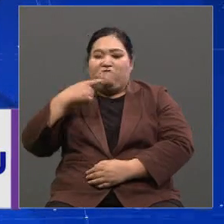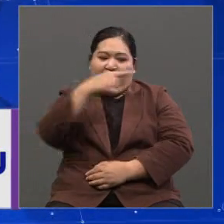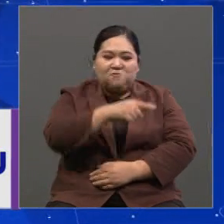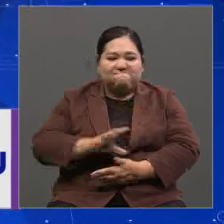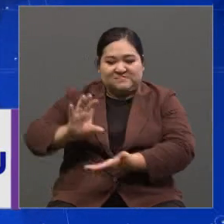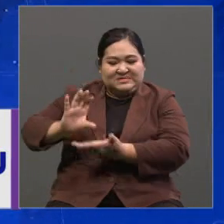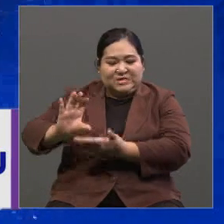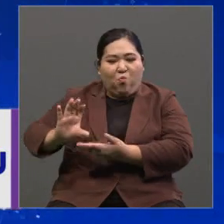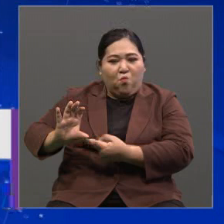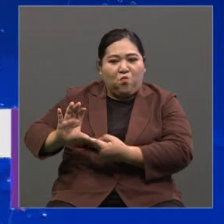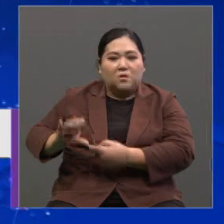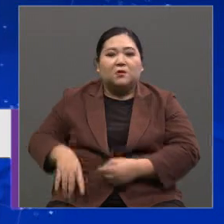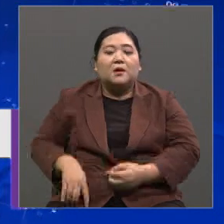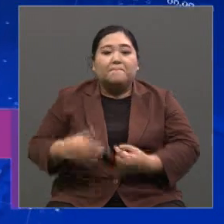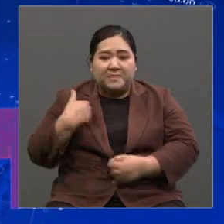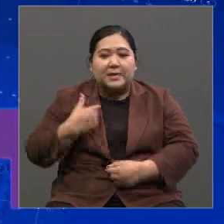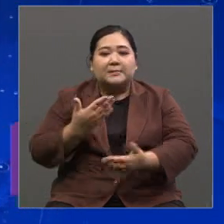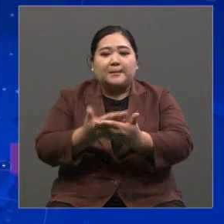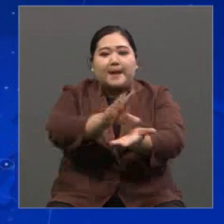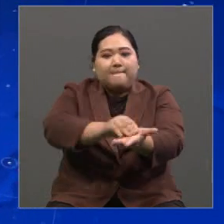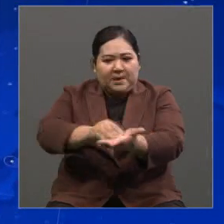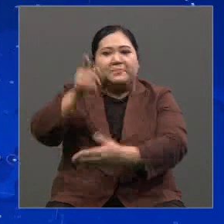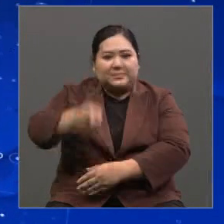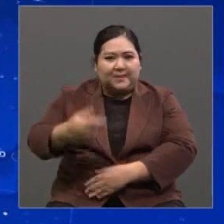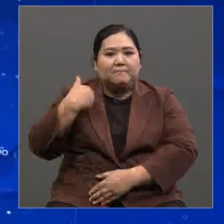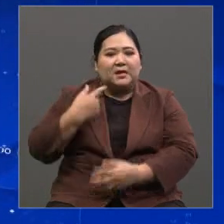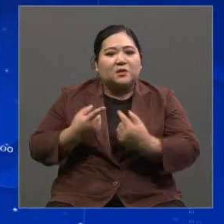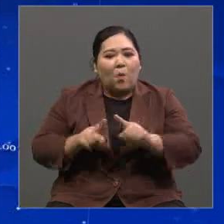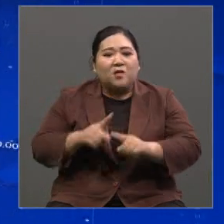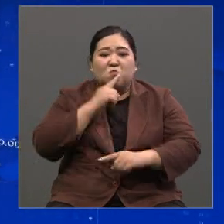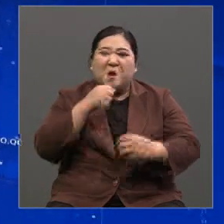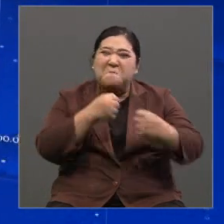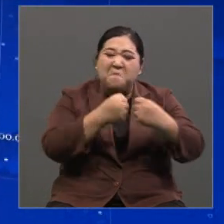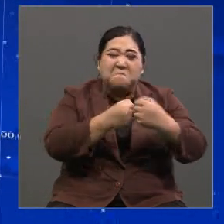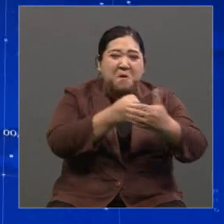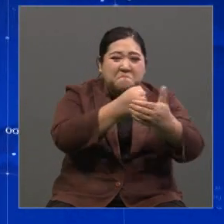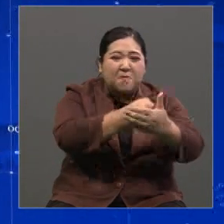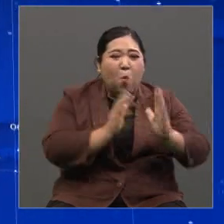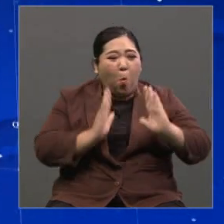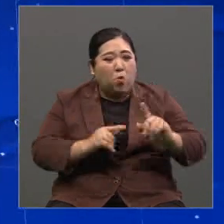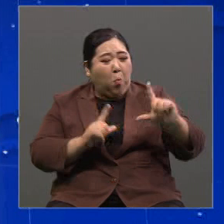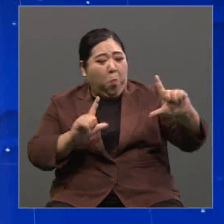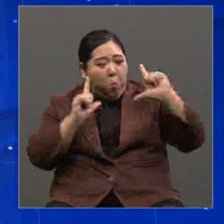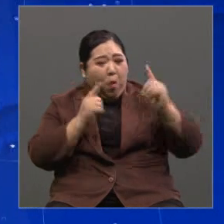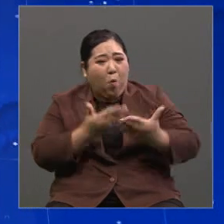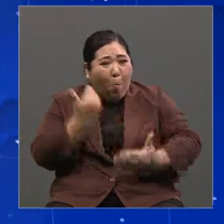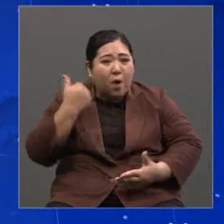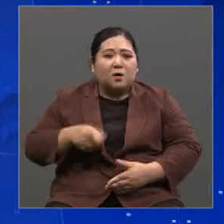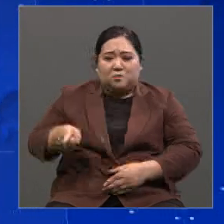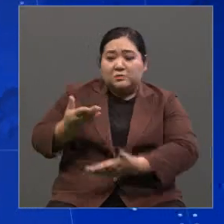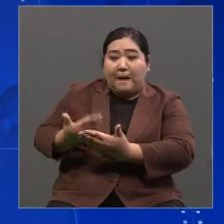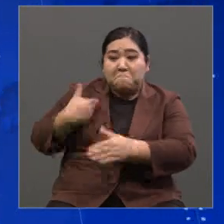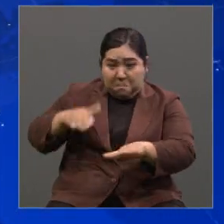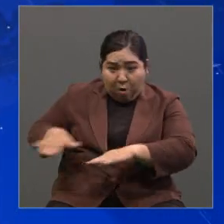คดีที่เรียกเก็บเงินจริงแต่ไม่ใช่ทุกคดีเว้นแต่เป็นคดีที่ต้องต่อสู้กับผู้มีอิทธิพลซึ่งลูกความต้องมีกำลังใจ